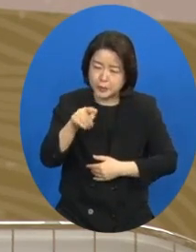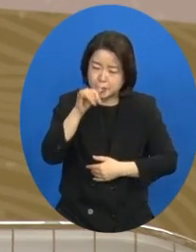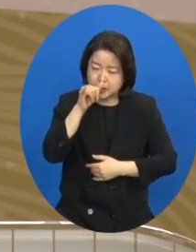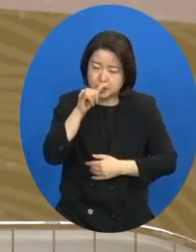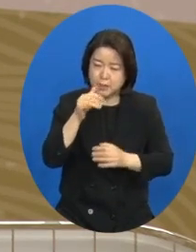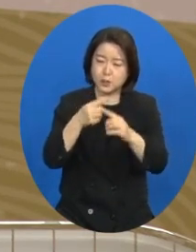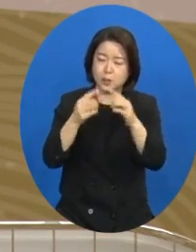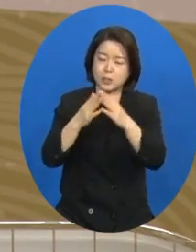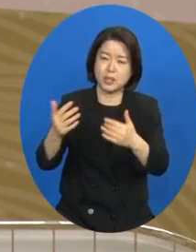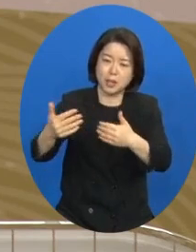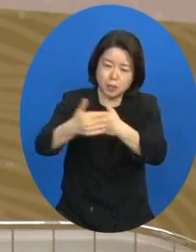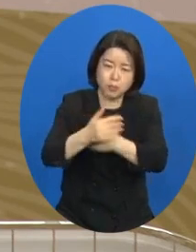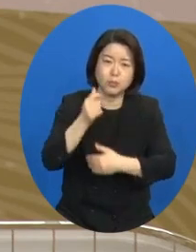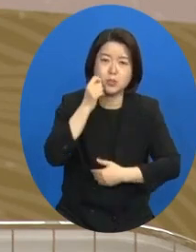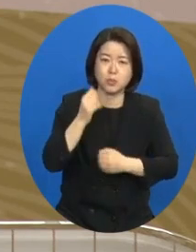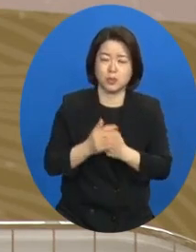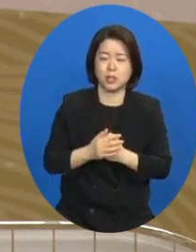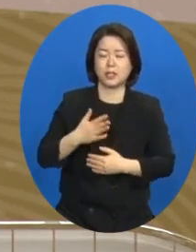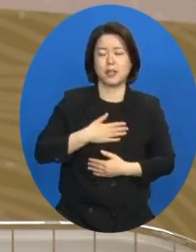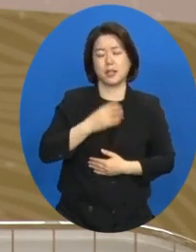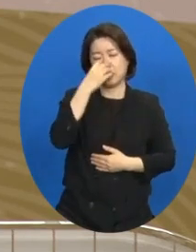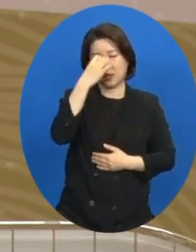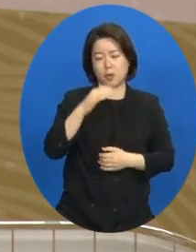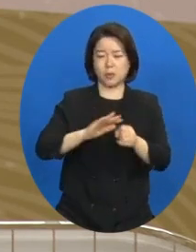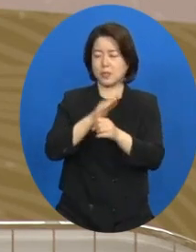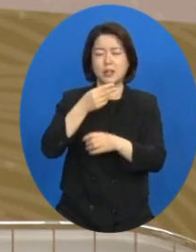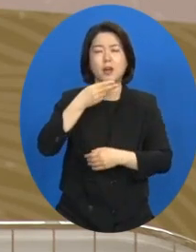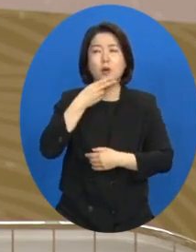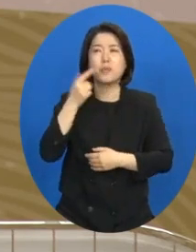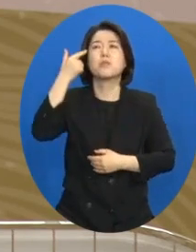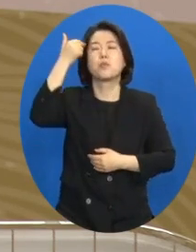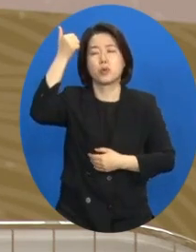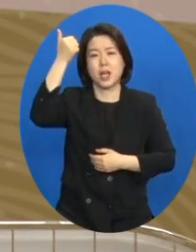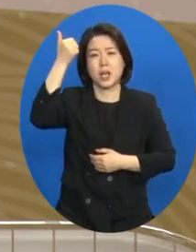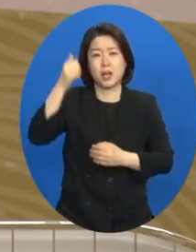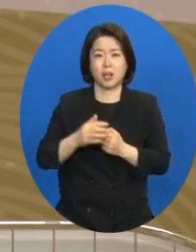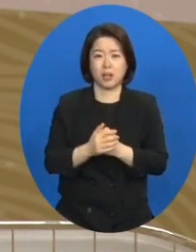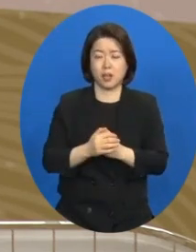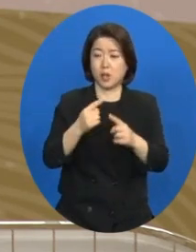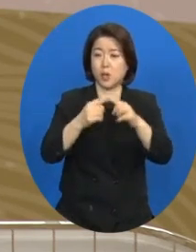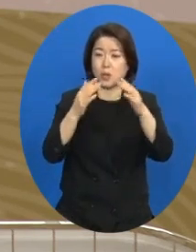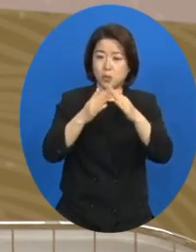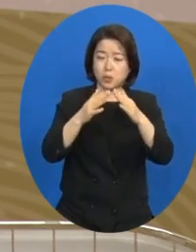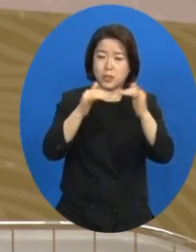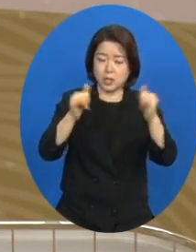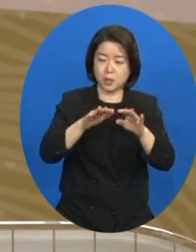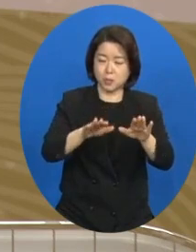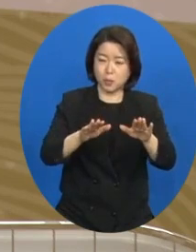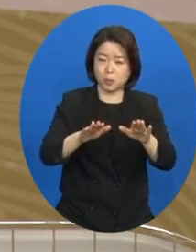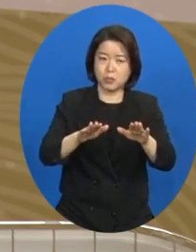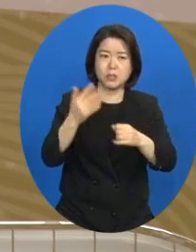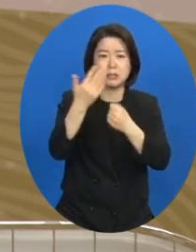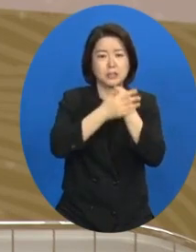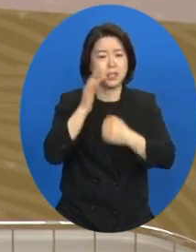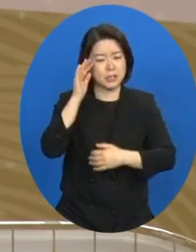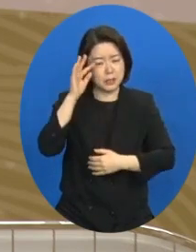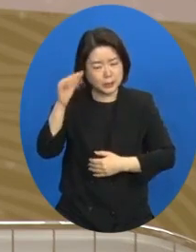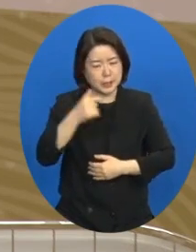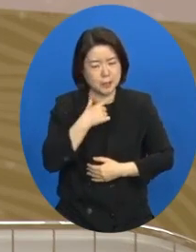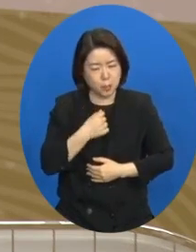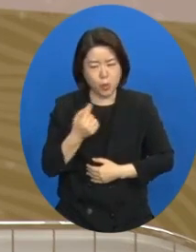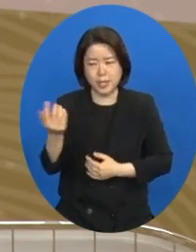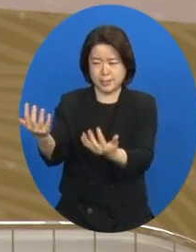못한 정말 교만하고 사랑이 없는 목 싼데 교인들은 오늘 은혜를 사모하여 왔습니다